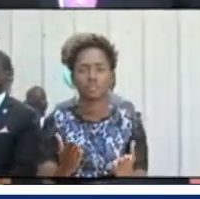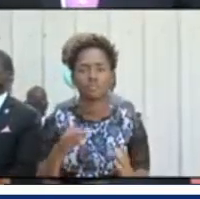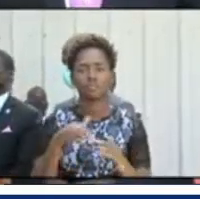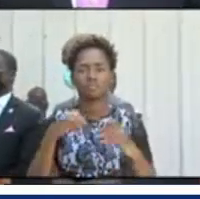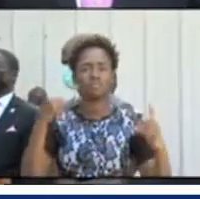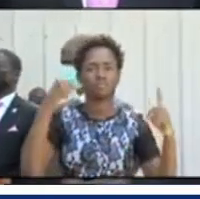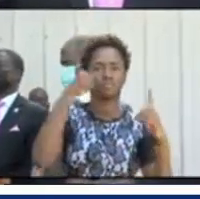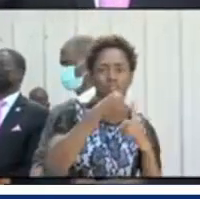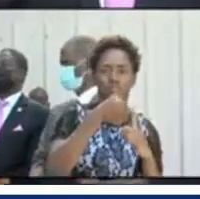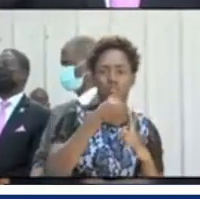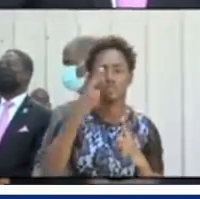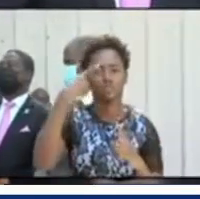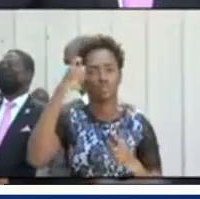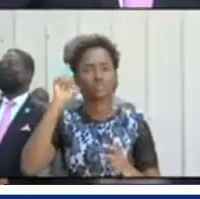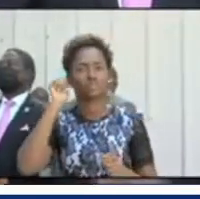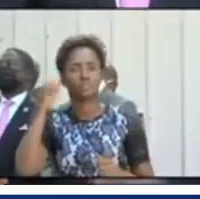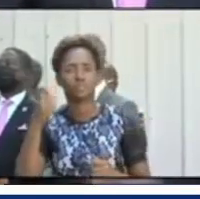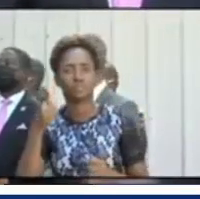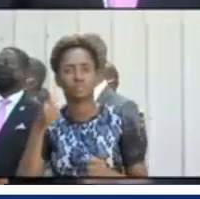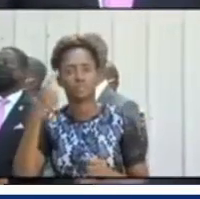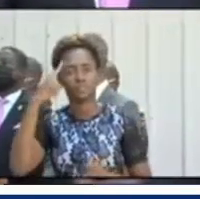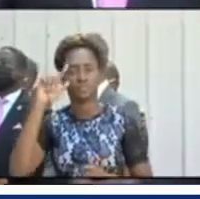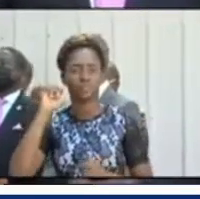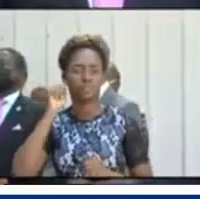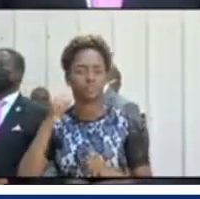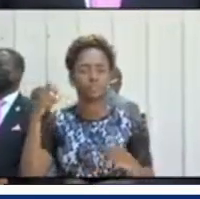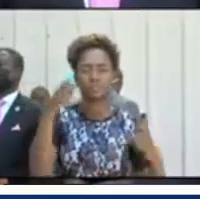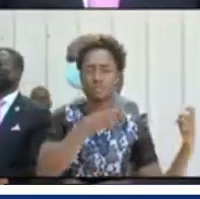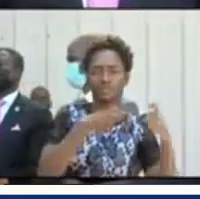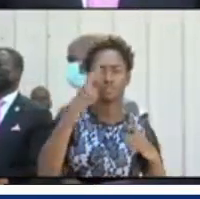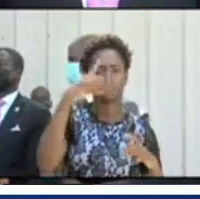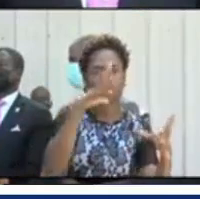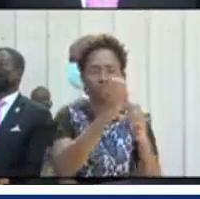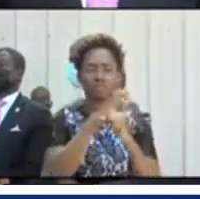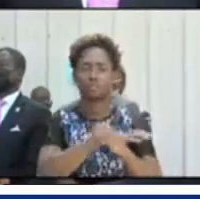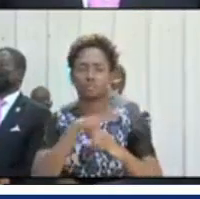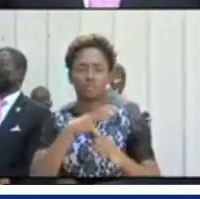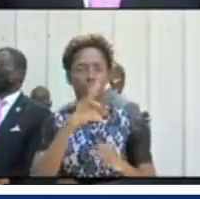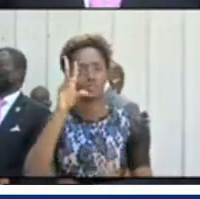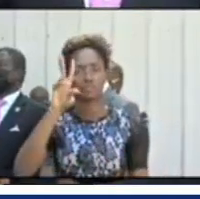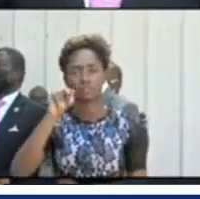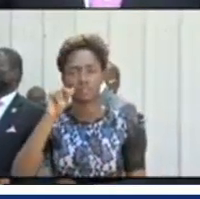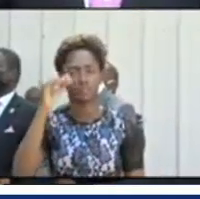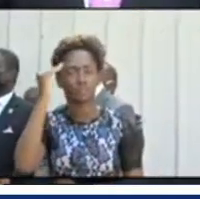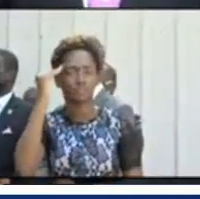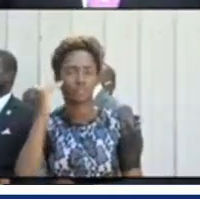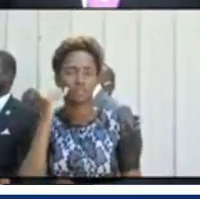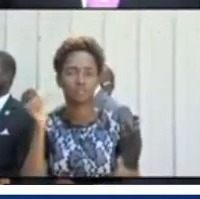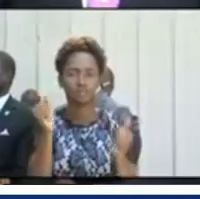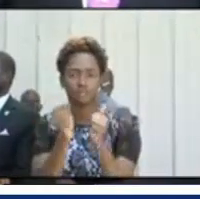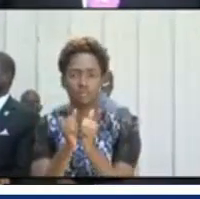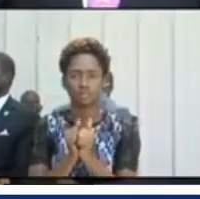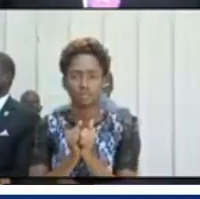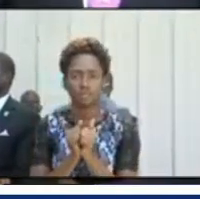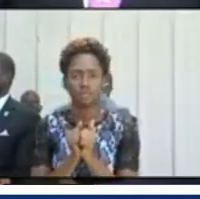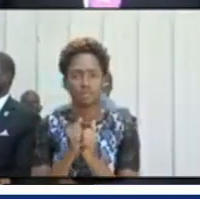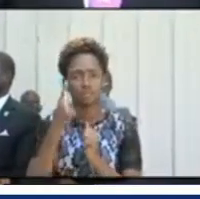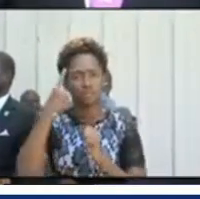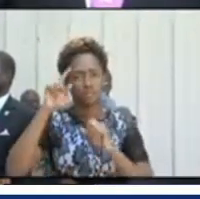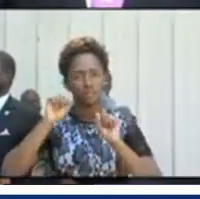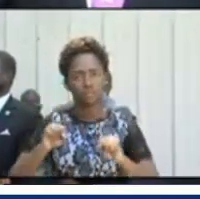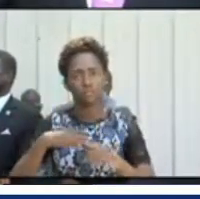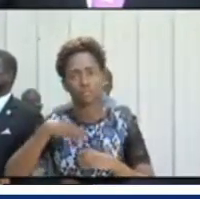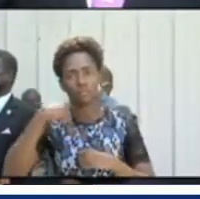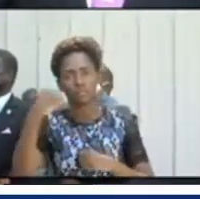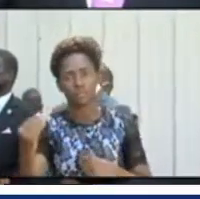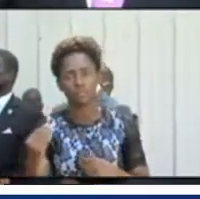frappe parce que demain c'est craser pour nous gazer pour nous même pour nous prendre pouvoir. Non, c'est pour nous mettre tête ensemble pour nous capable sortir